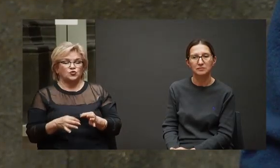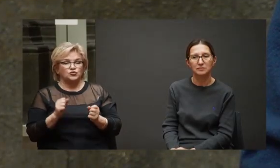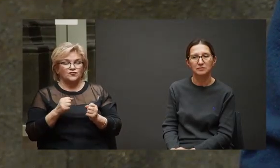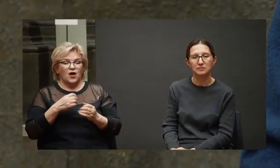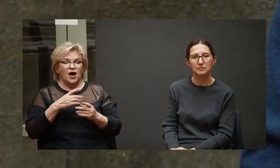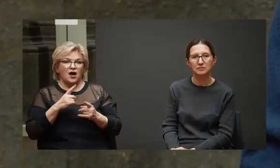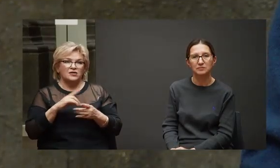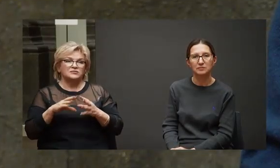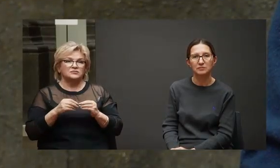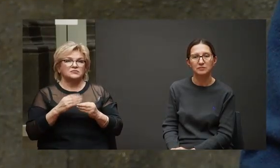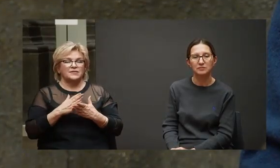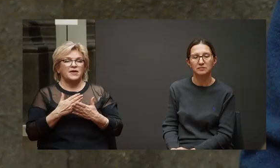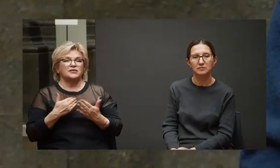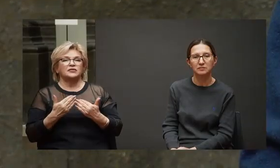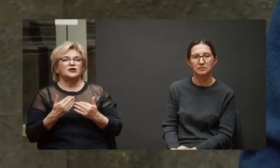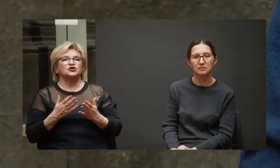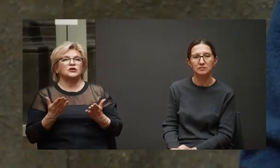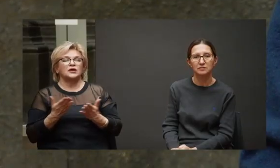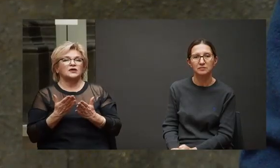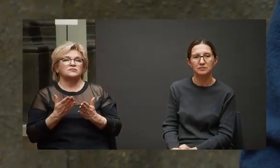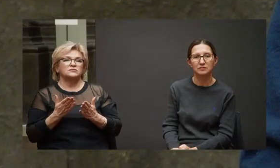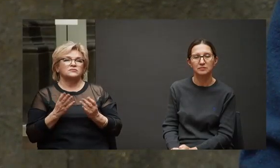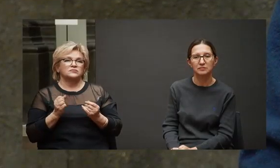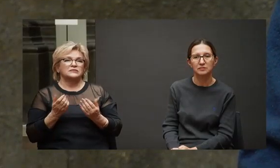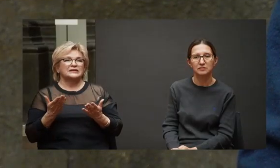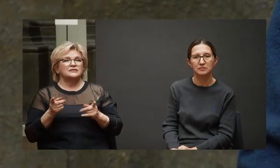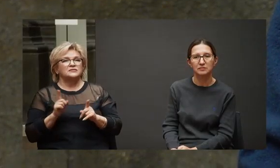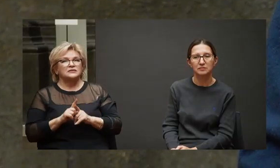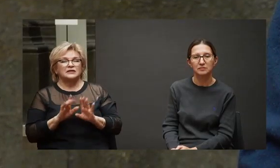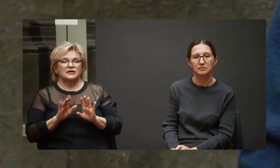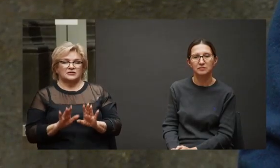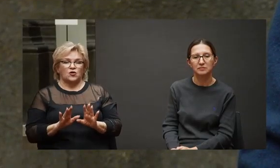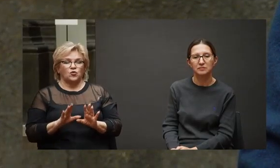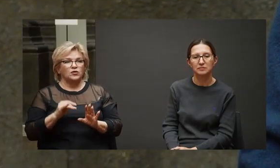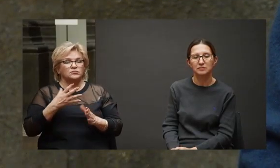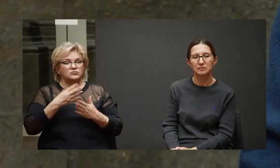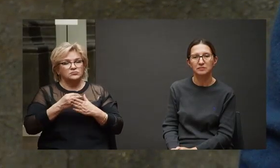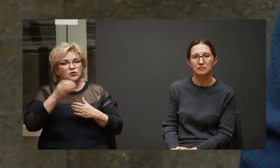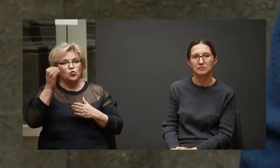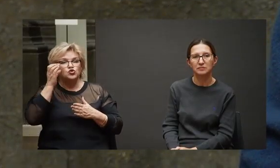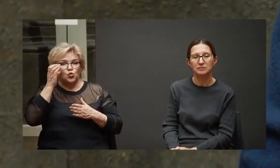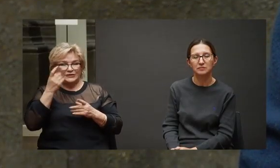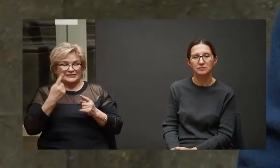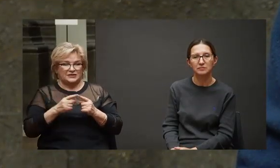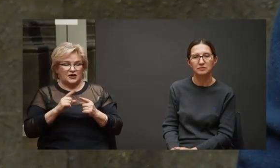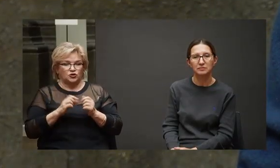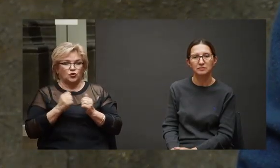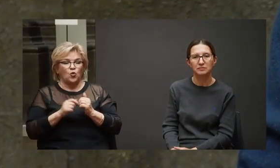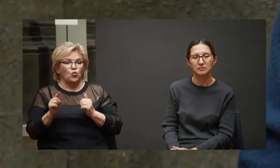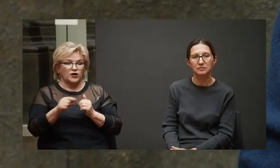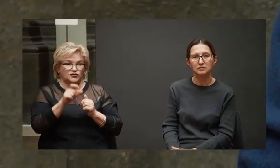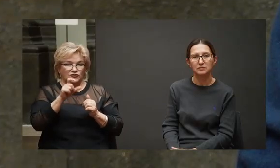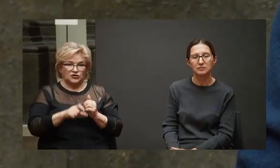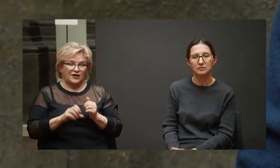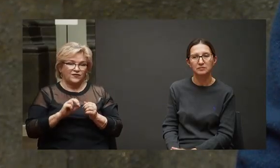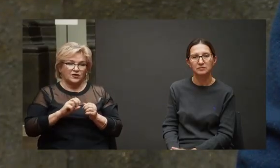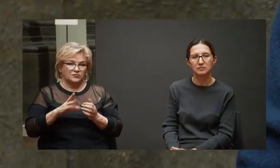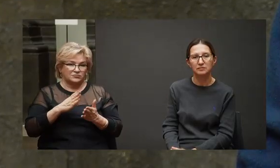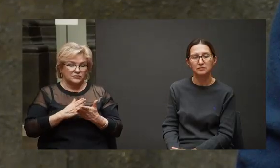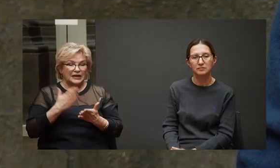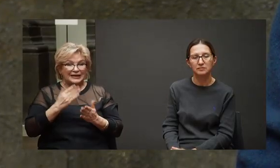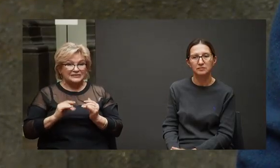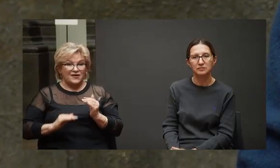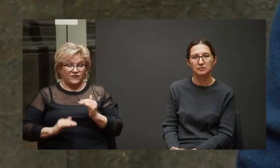а скорее имеющий отношение к некой учености, которая все-таки у каждого человека присутствует. То есть если